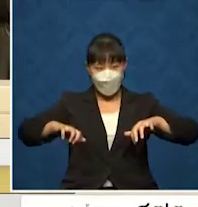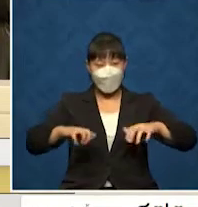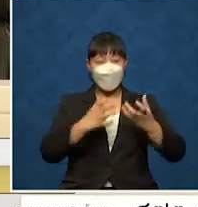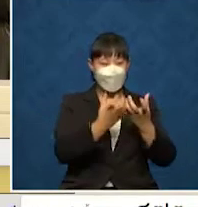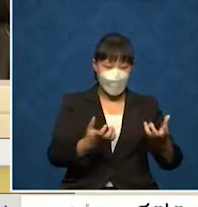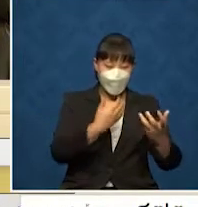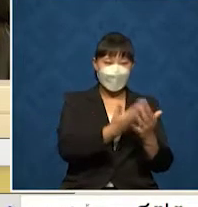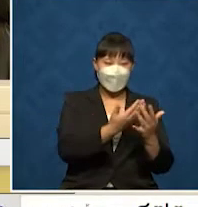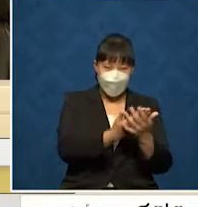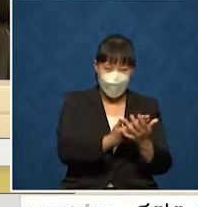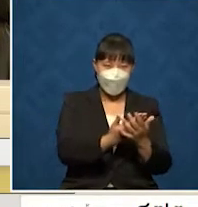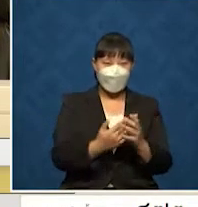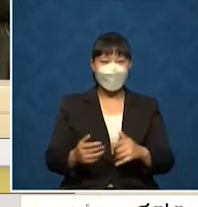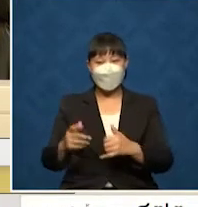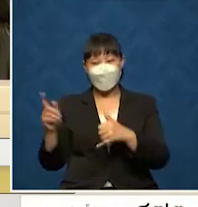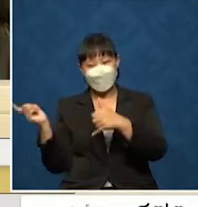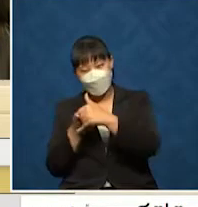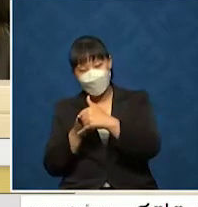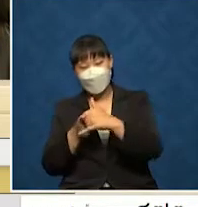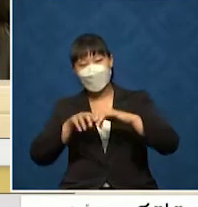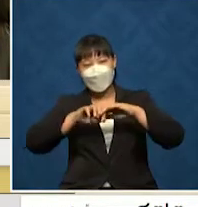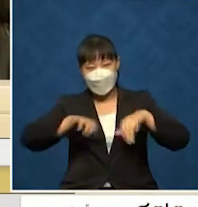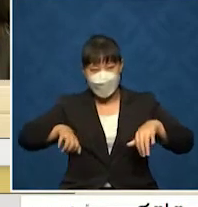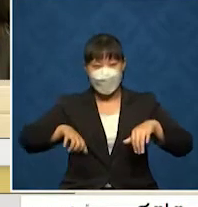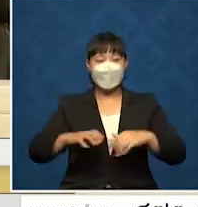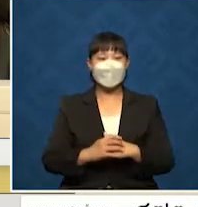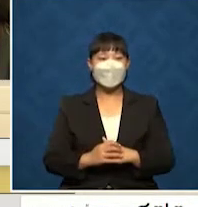จากคดีอาญาและในส่วน